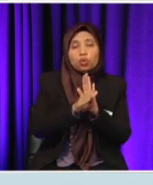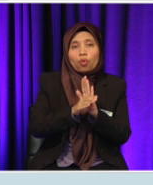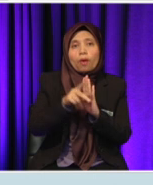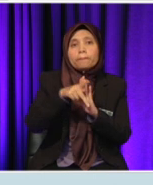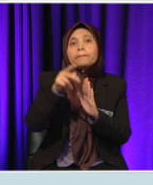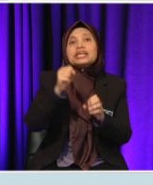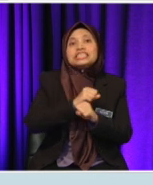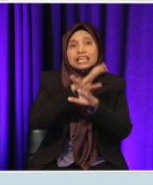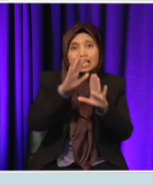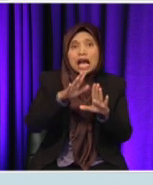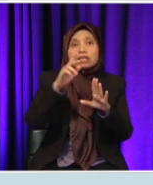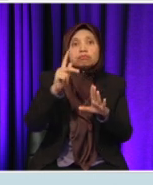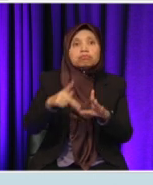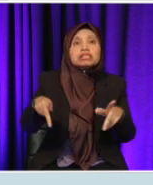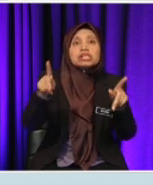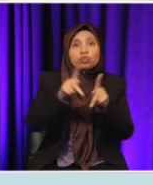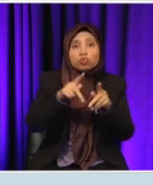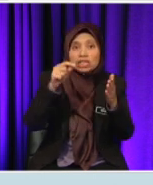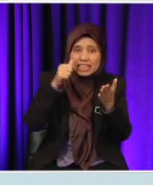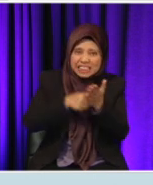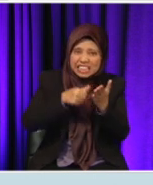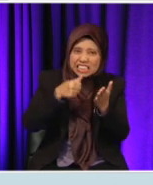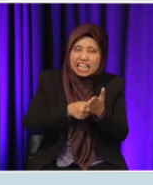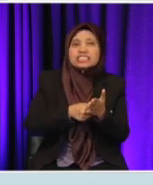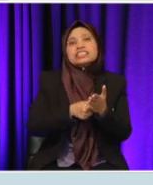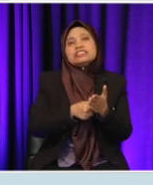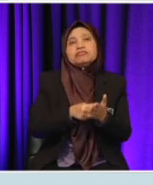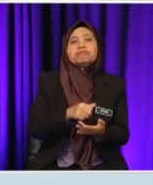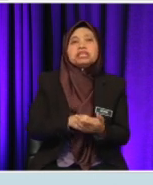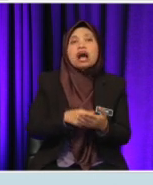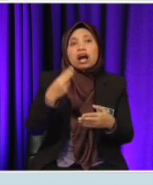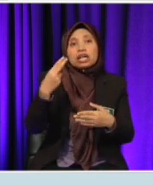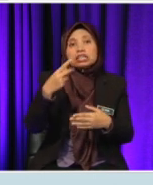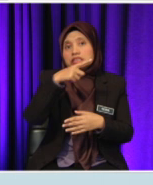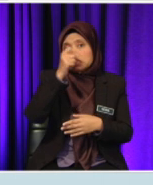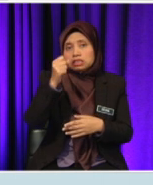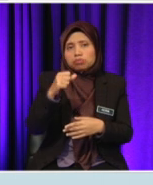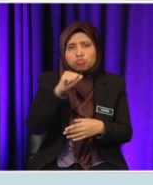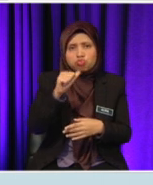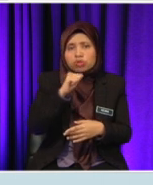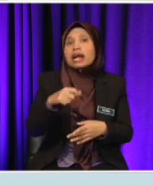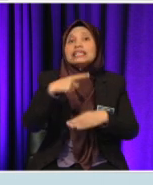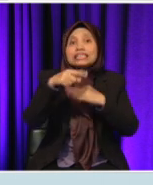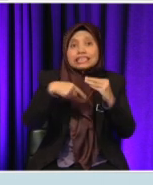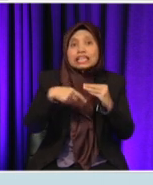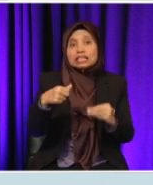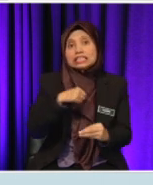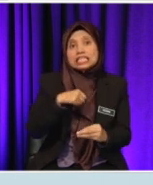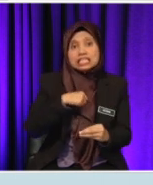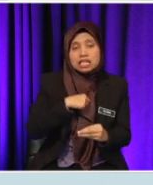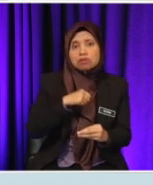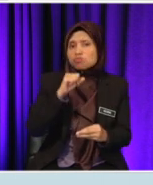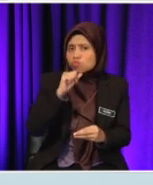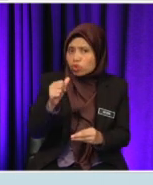perlu juga ditekankan perlu juga ditekankan di sini hal ini bukan tentang diri saya semata-mata bukan